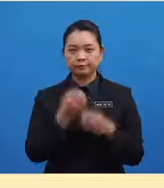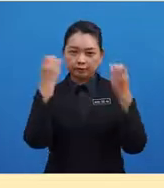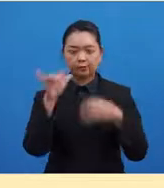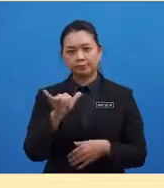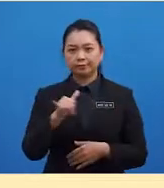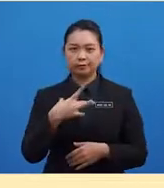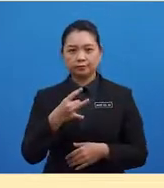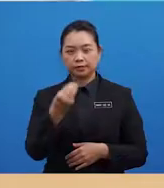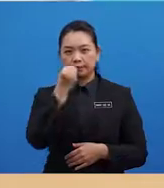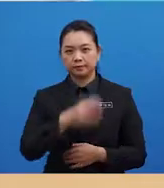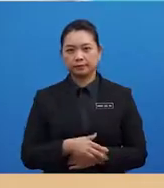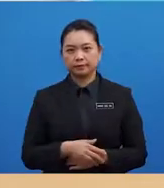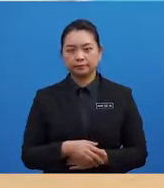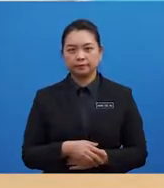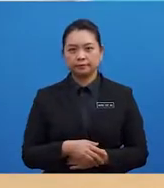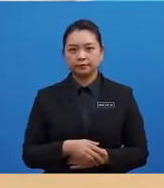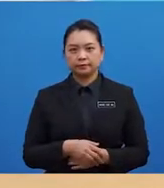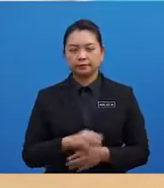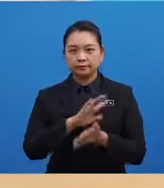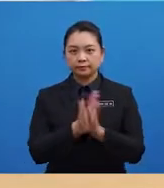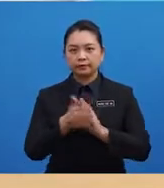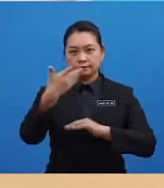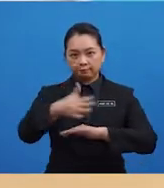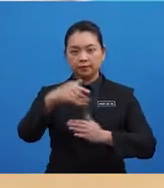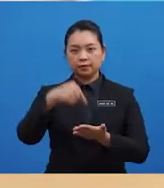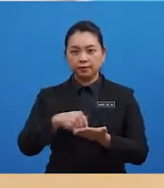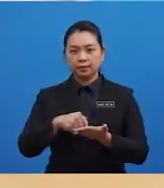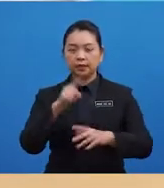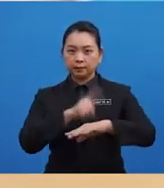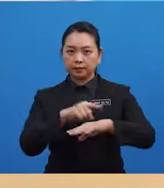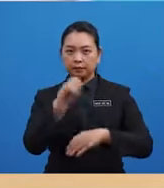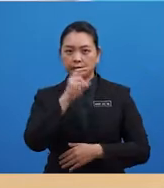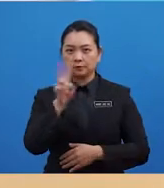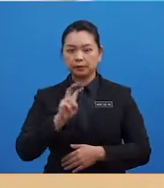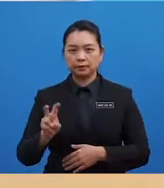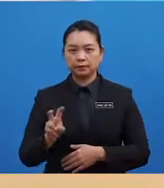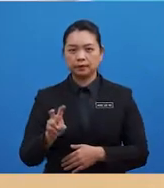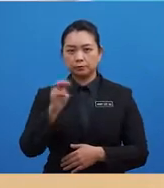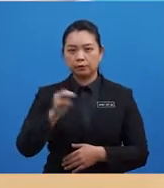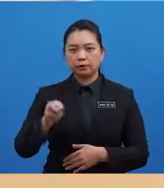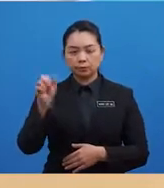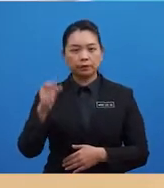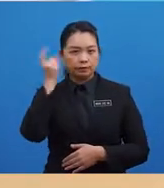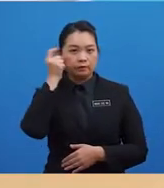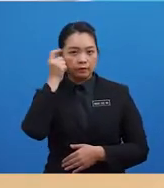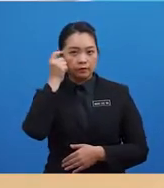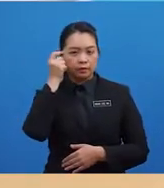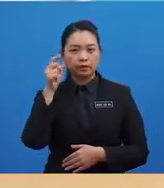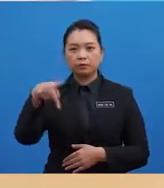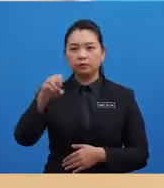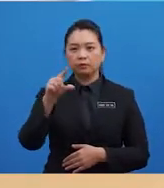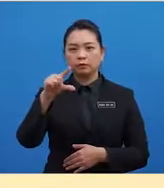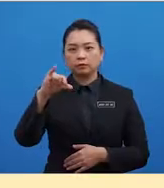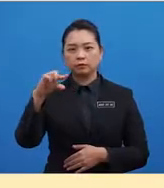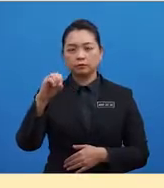Cikgu pun suka makan pizza. Jadi selepas ini, sewaktu makan pizza, murid-murid bolehlah membuat imaginasi poligon